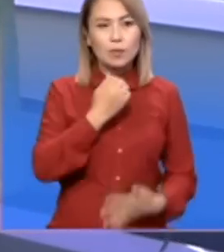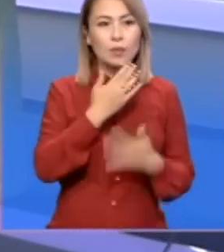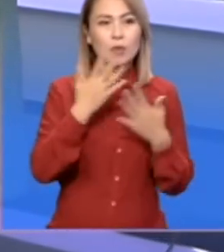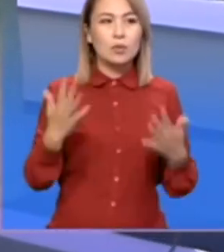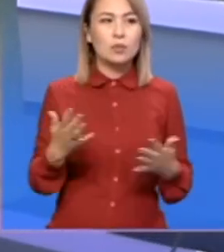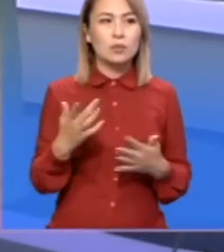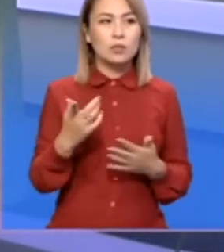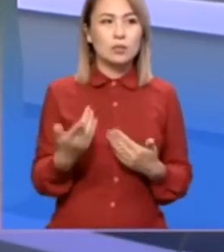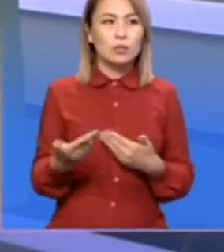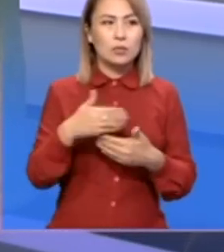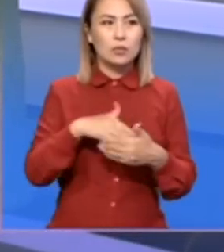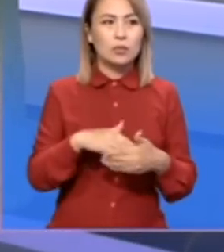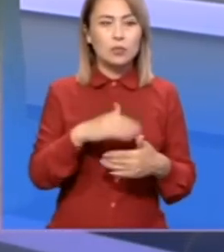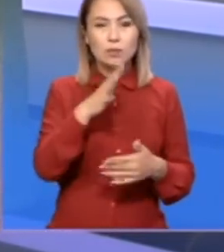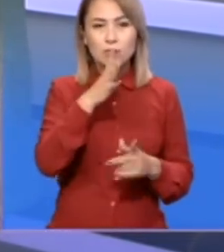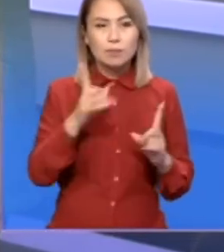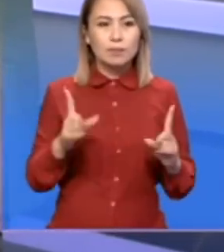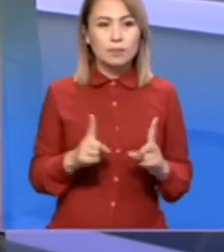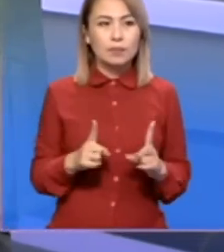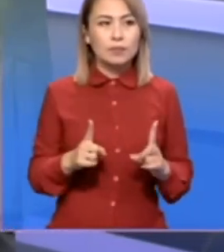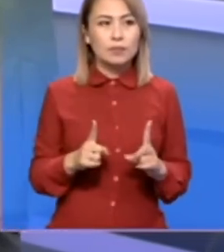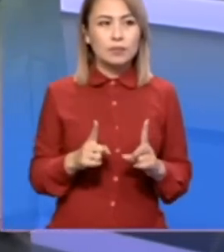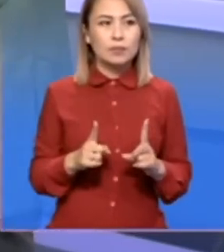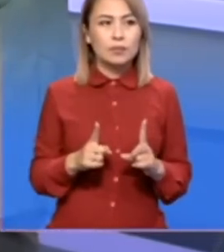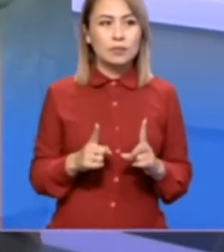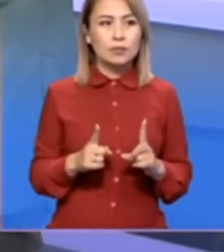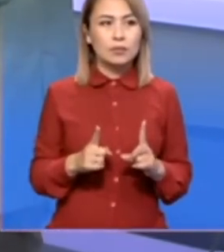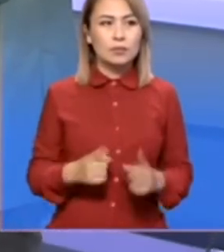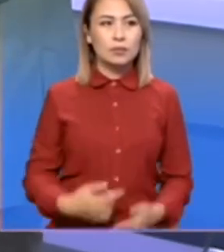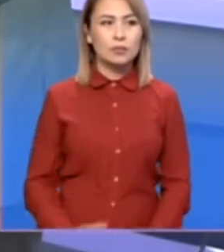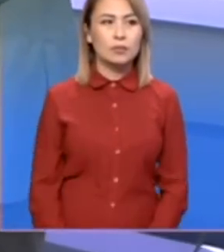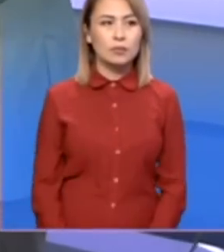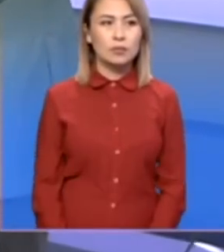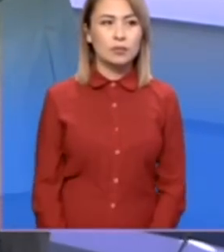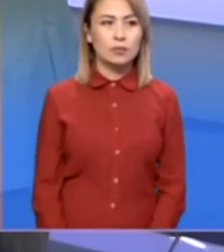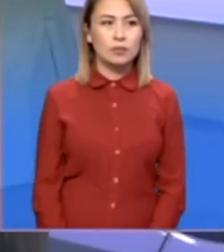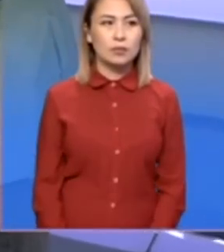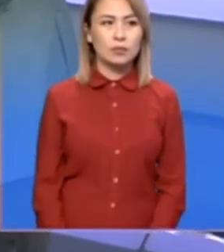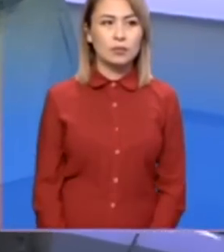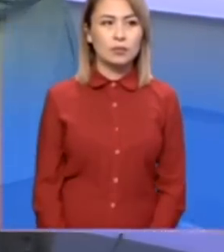тікелей эфир болғандықтан кішкене уақыт шектеулі. Сондықтан амандықта жүздесейік. Рахмет, сіздерге рахмет шақырғандарыңыз. Рахмет.